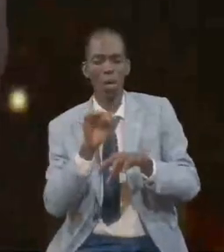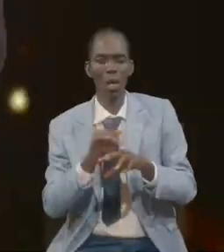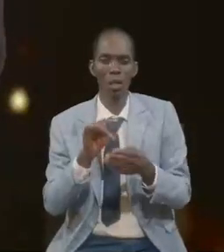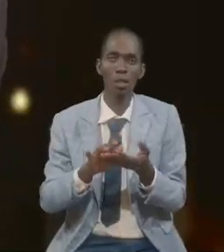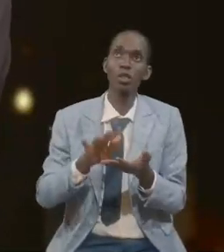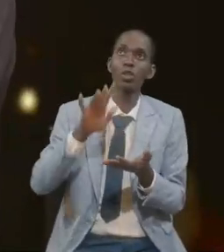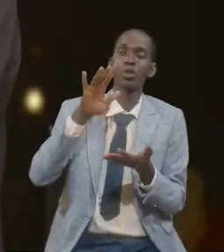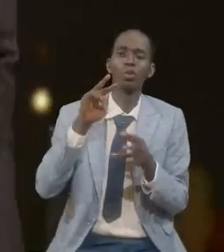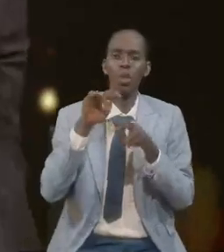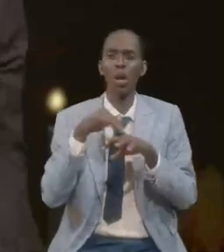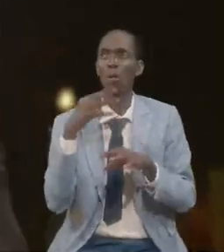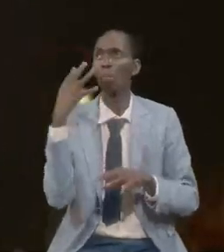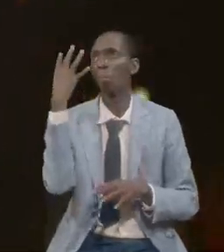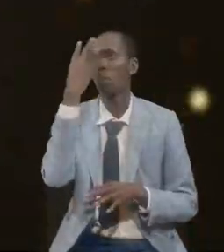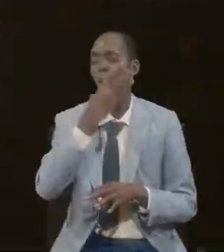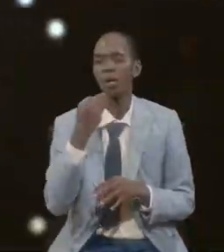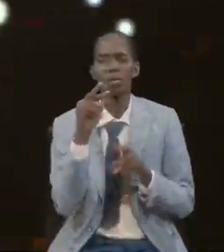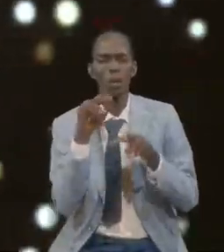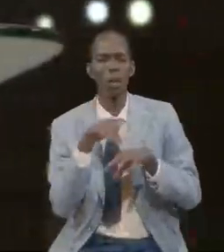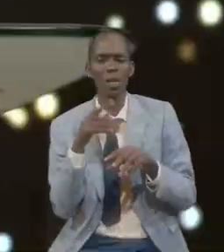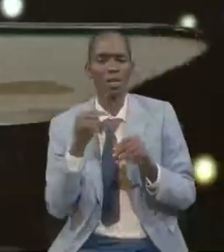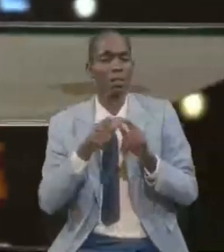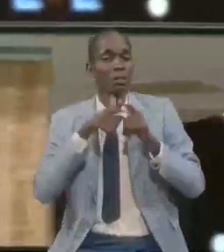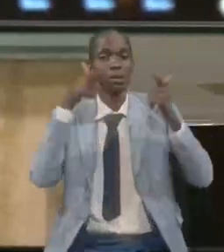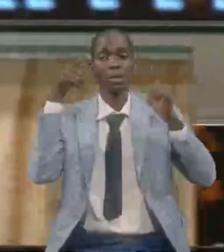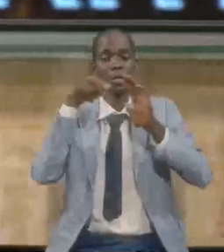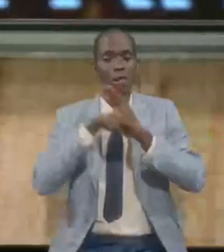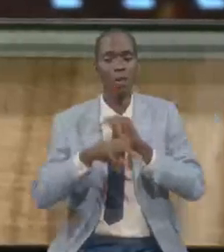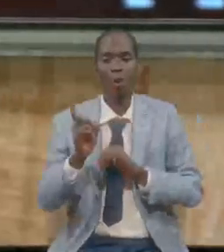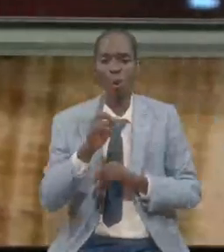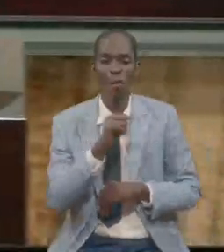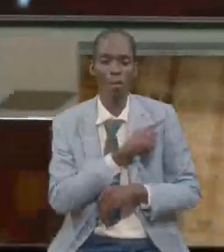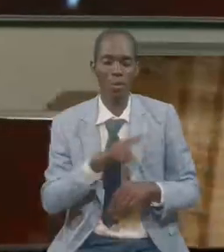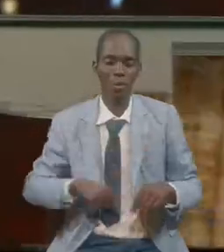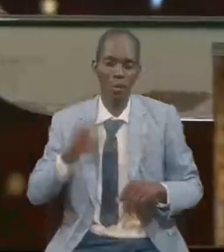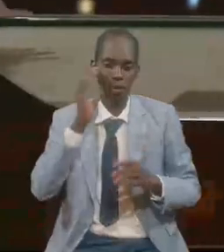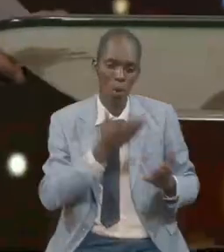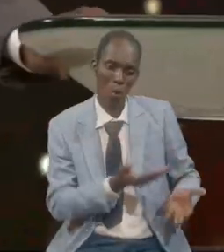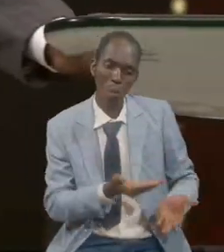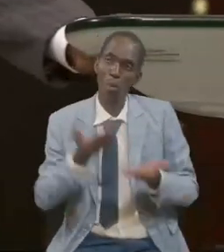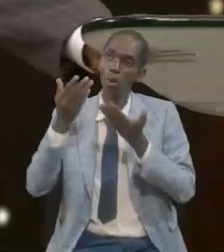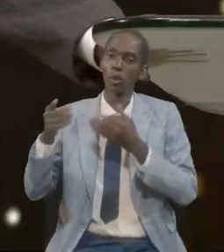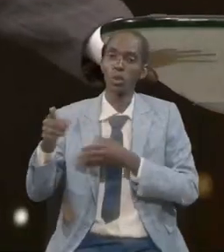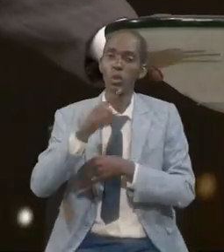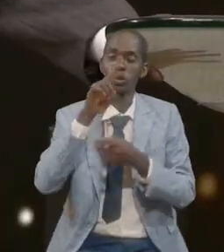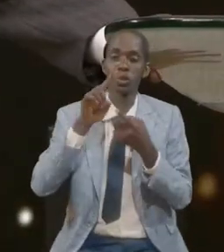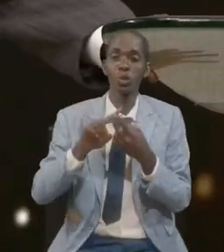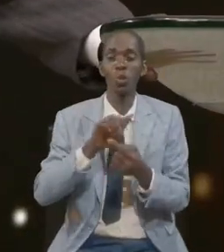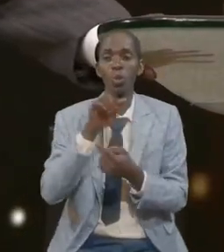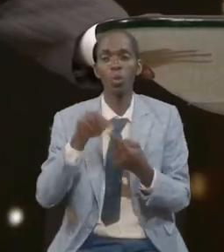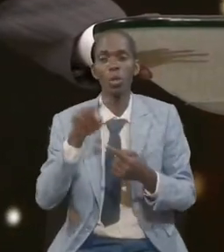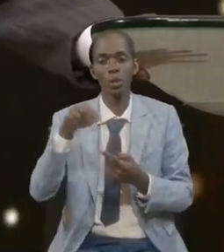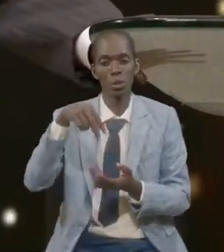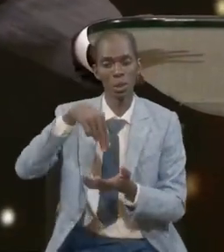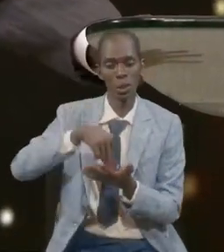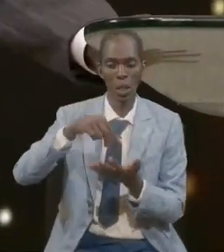splendeur, voyons la grandeur de là où le Seigneur vous amènera lorsque vous